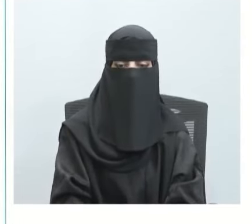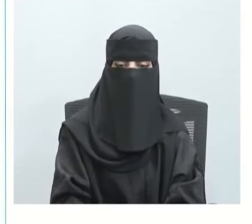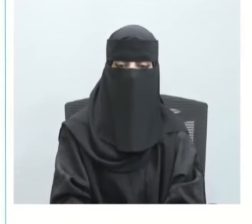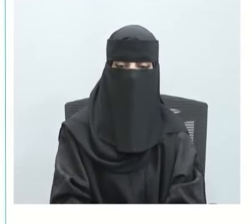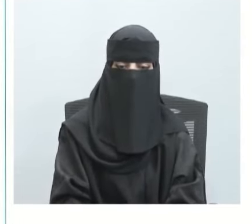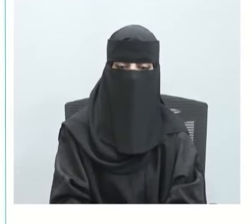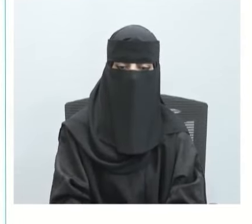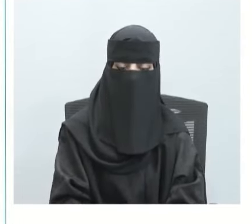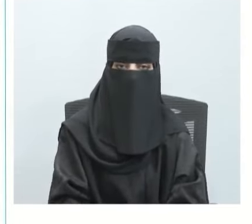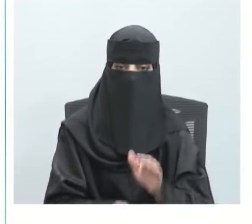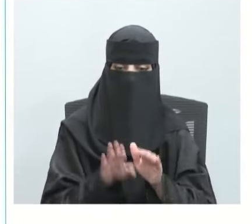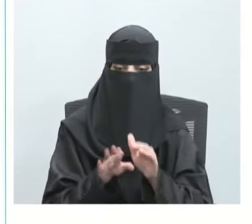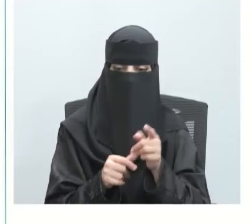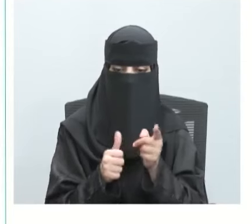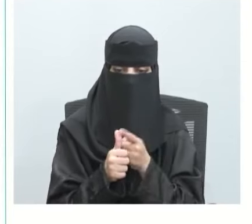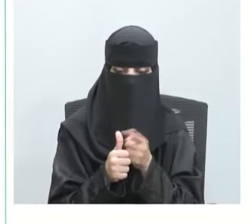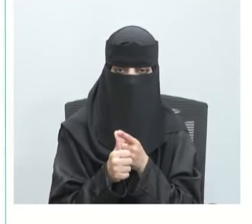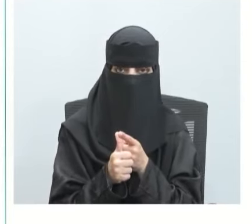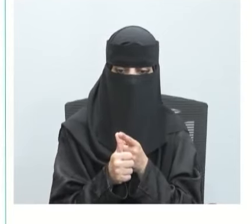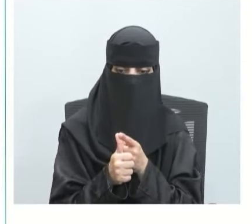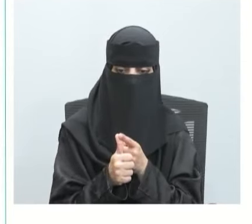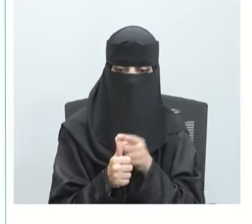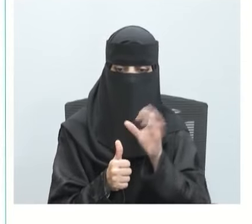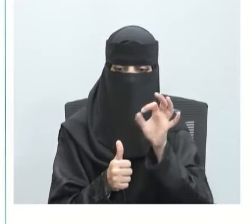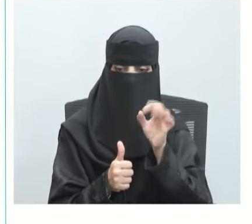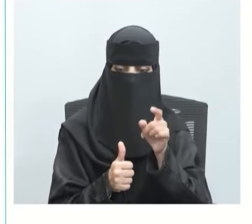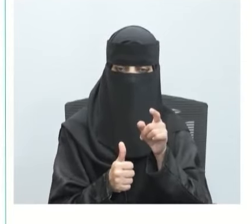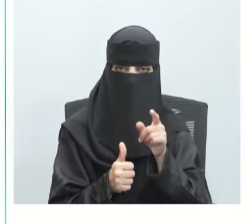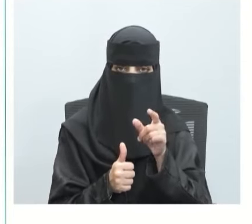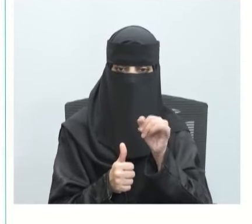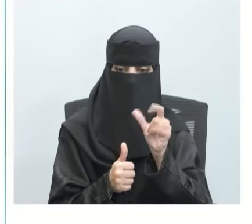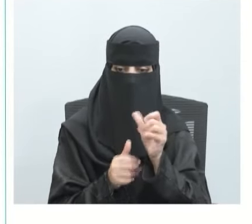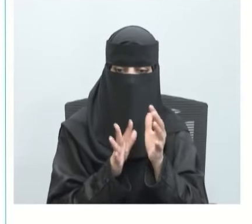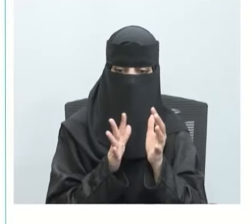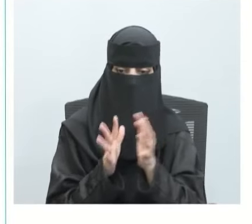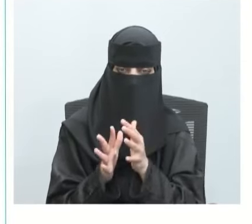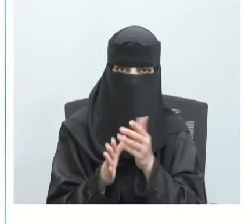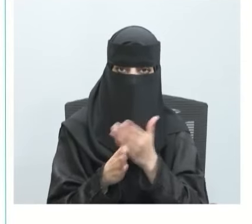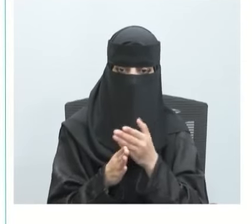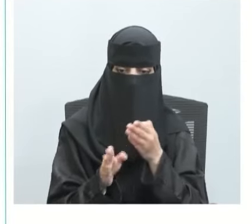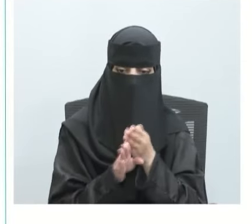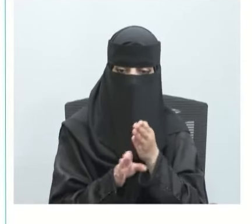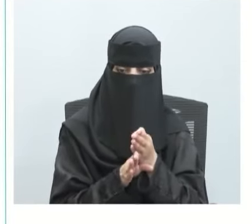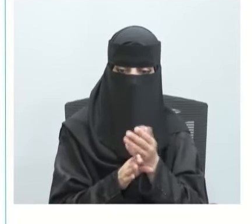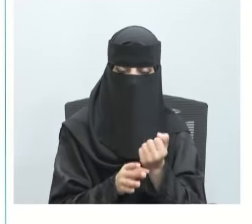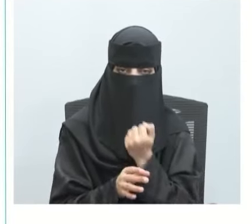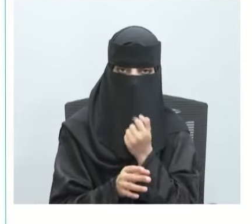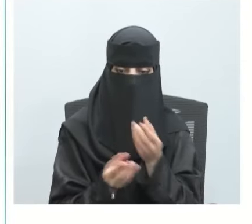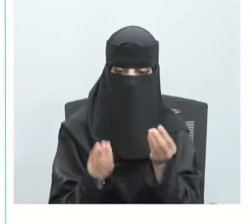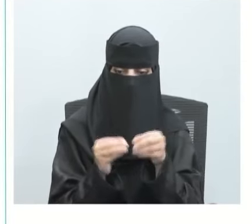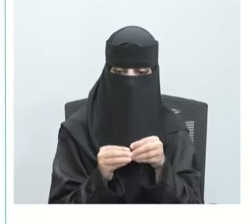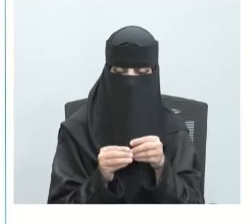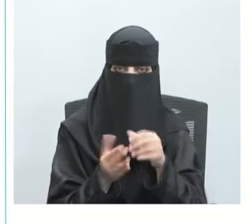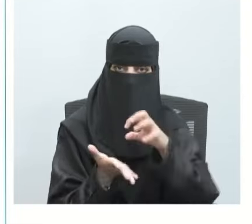يلي الميزانيه تكون 50% يجب ان تنفقها من داخلك على احتياجاتك قد تتضمن ما